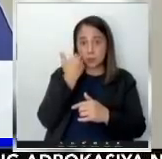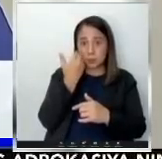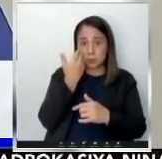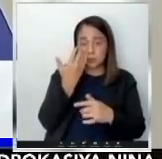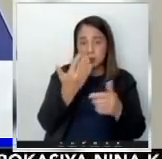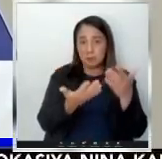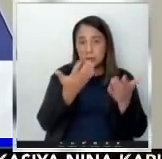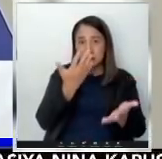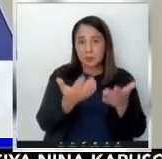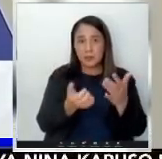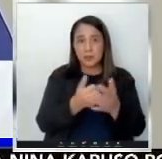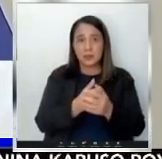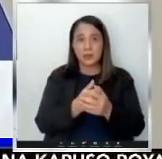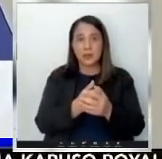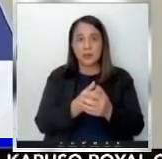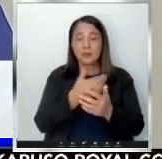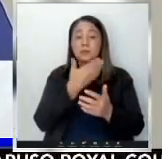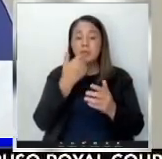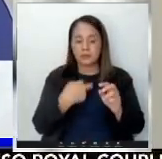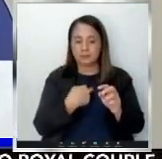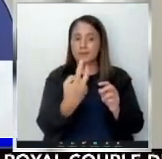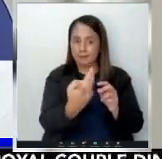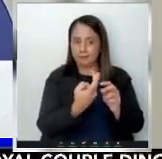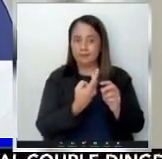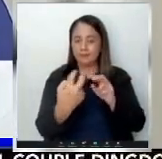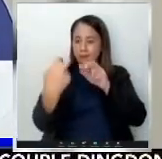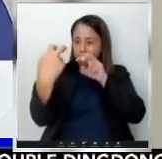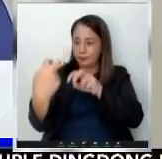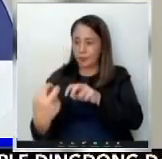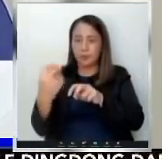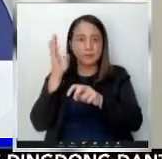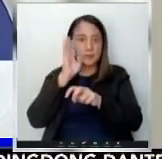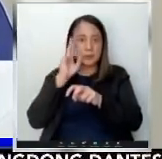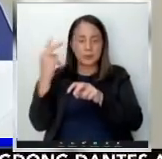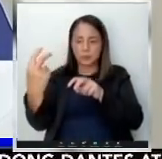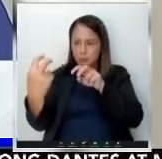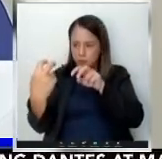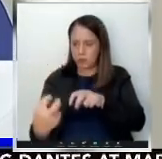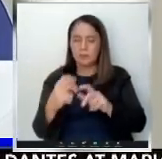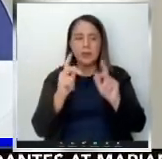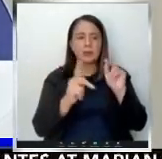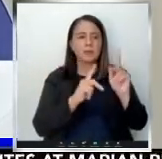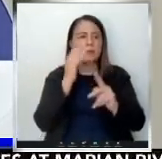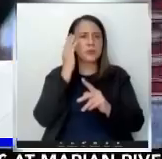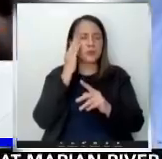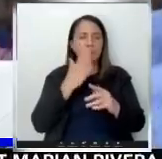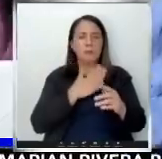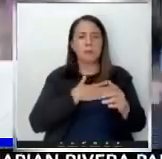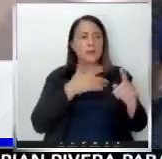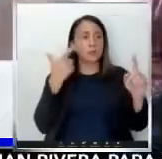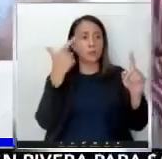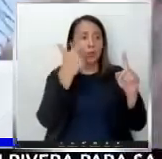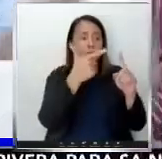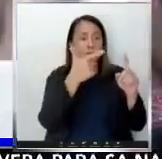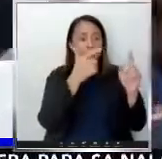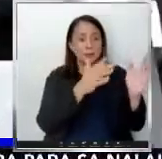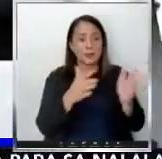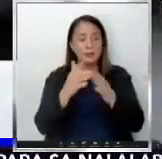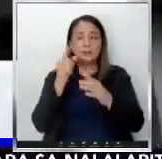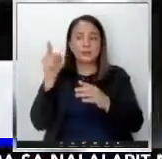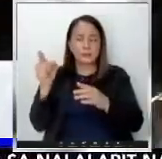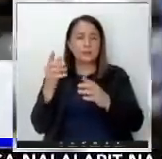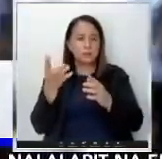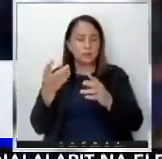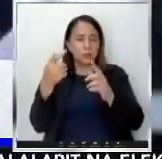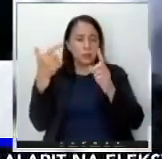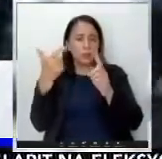Amunin natin yung one-on-one na lang para malaman ang taong bayan. Yung plataforma ko, yung plataforma niya. Mas maganda raw kung COMELEC